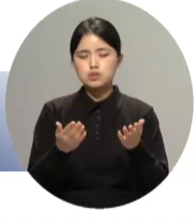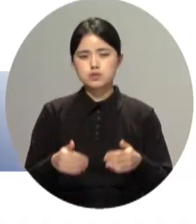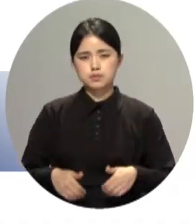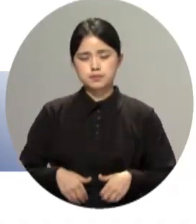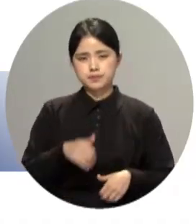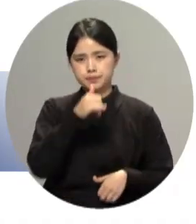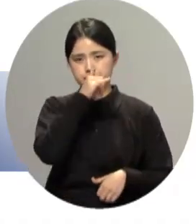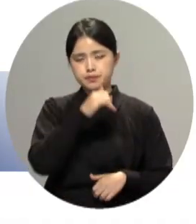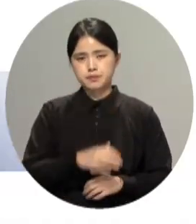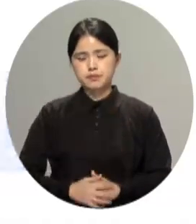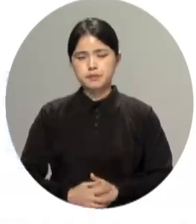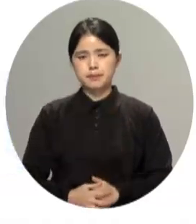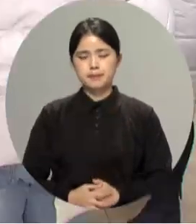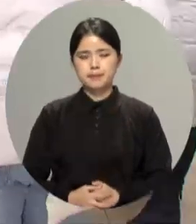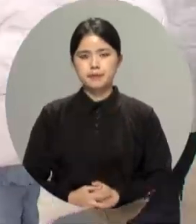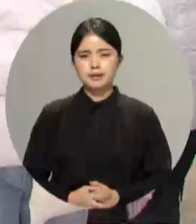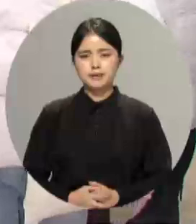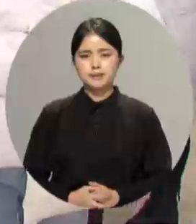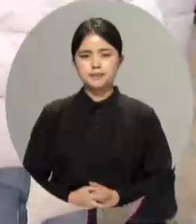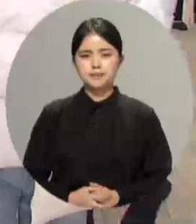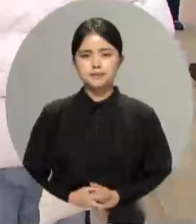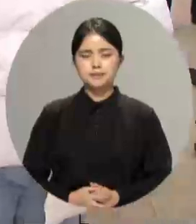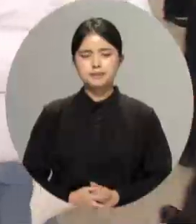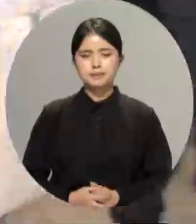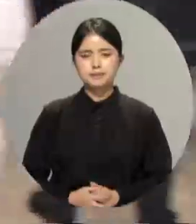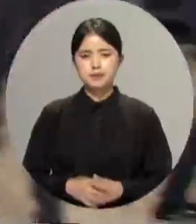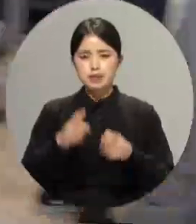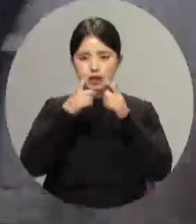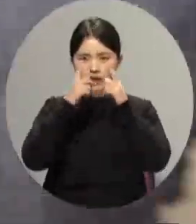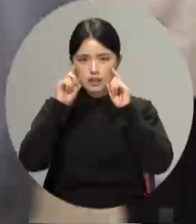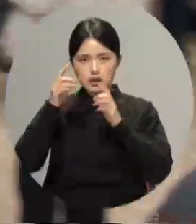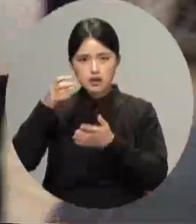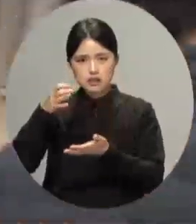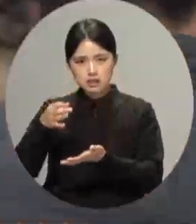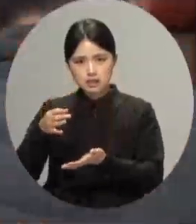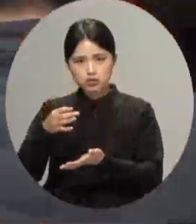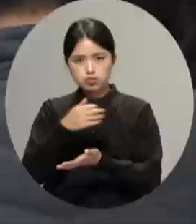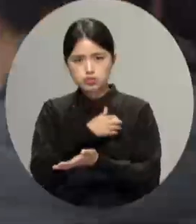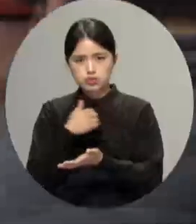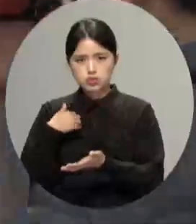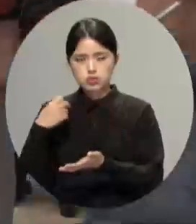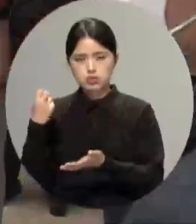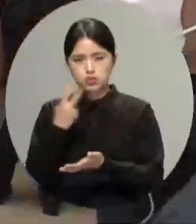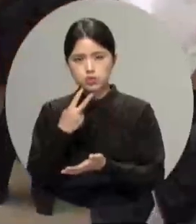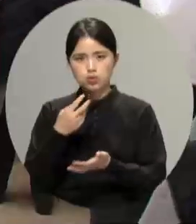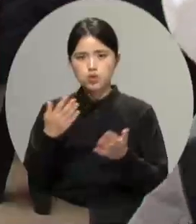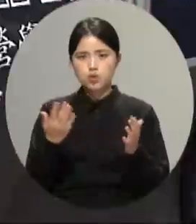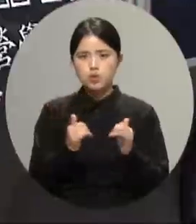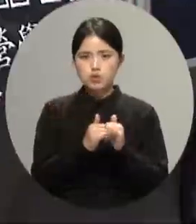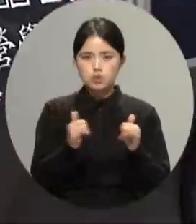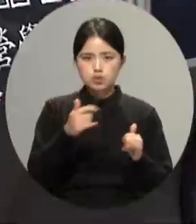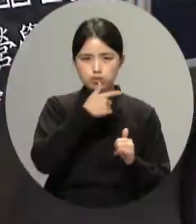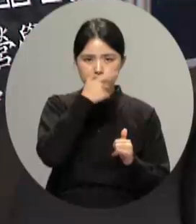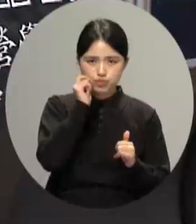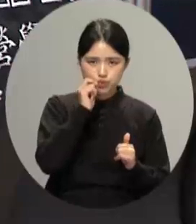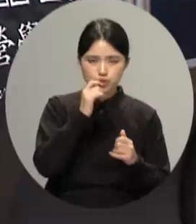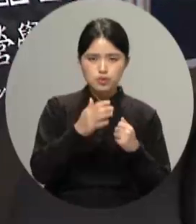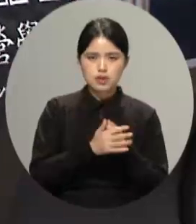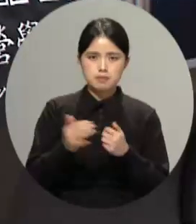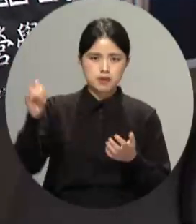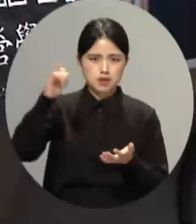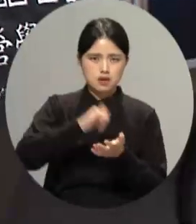노동권을 보장하는데 대학 재정 확충과 노동력 부족을 해소하기 위한 해결책으로 뽑혔던 유학생